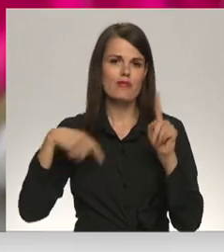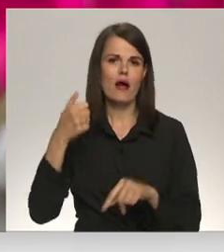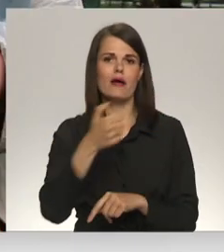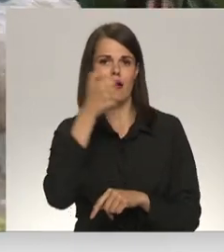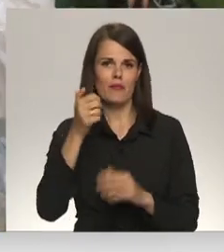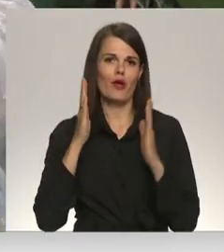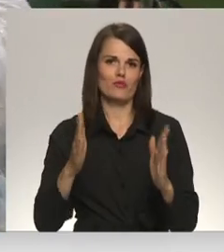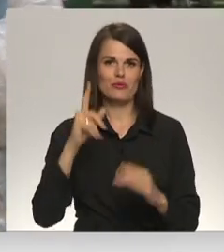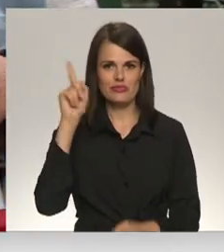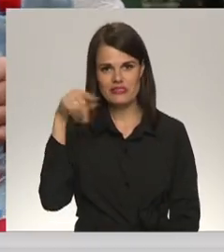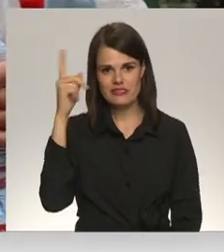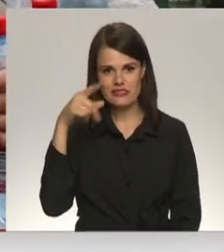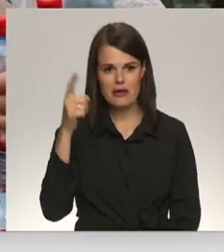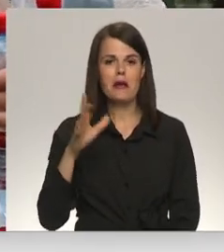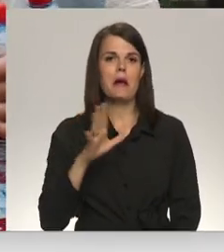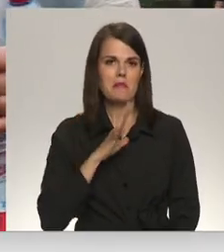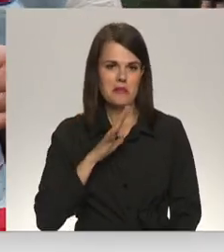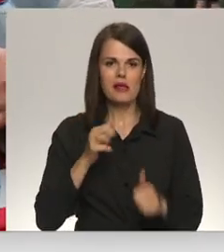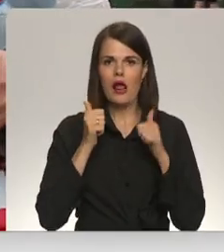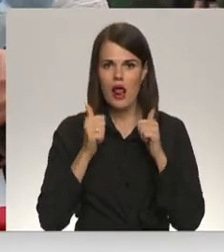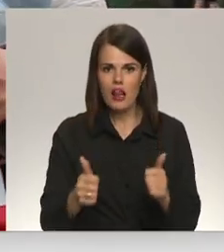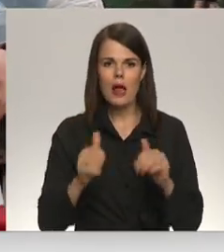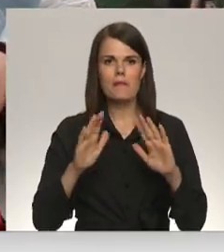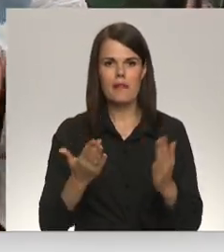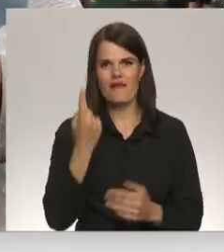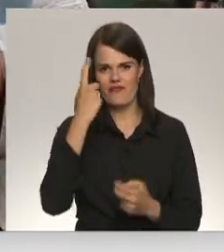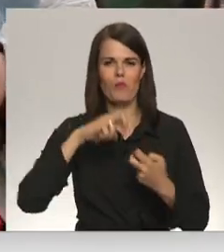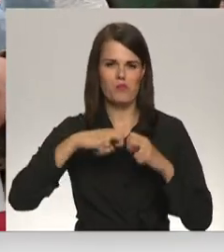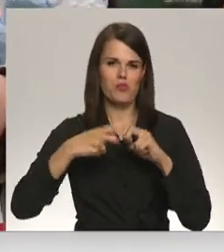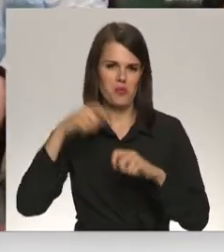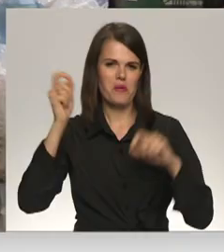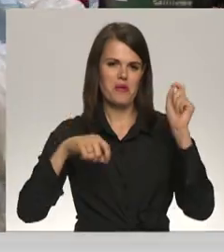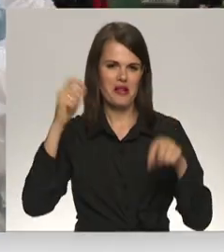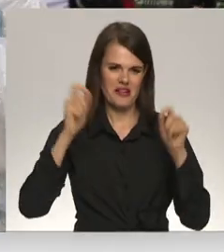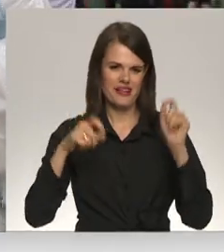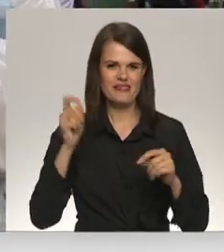pavadīti. Nu, man gāja labi, bet vienīgā problēma lietas, tas var